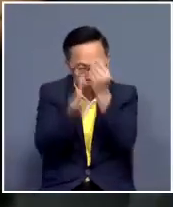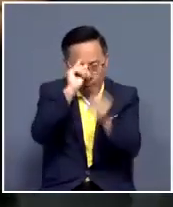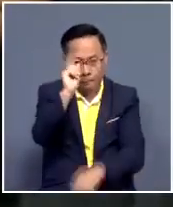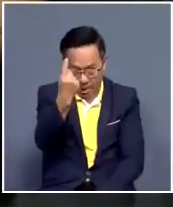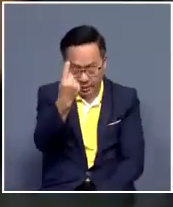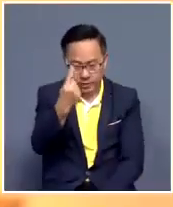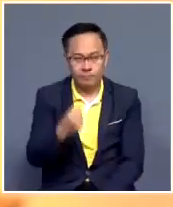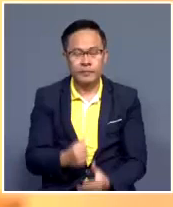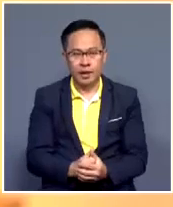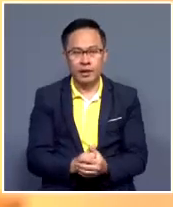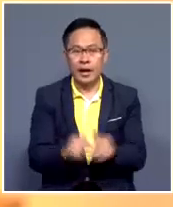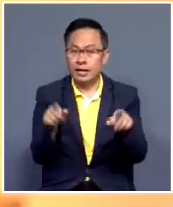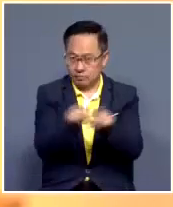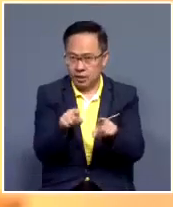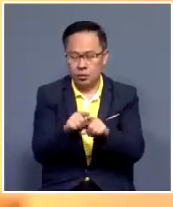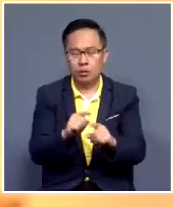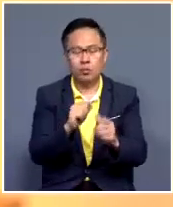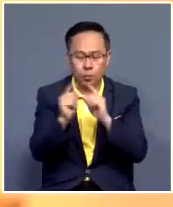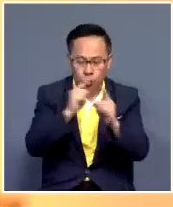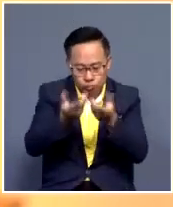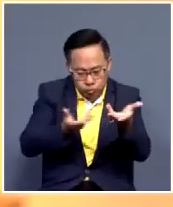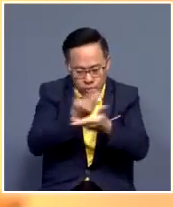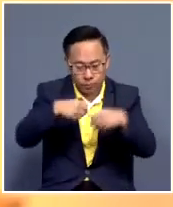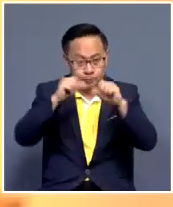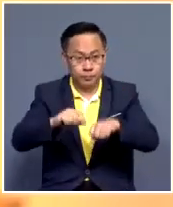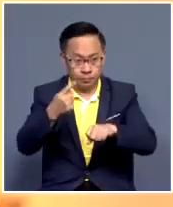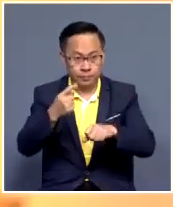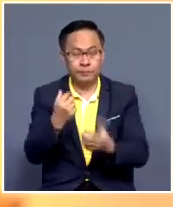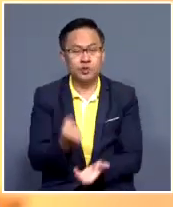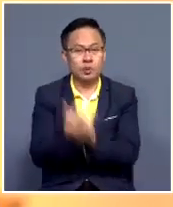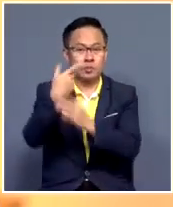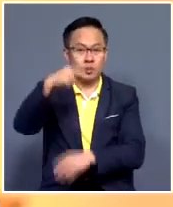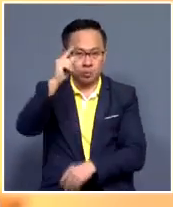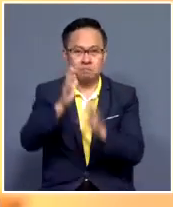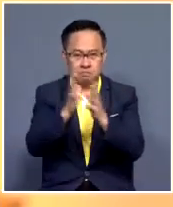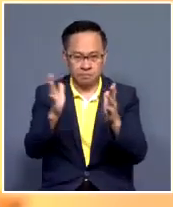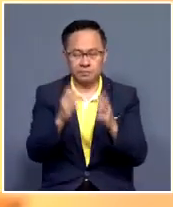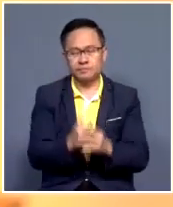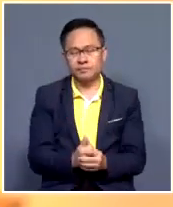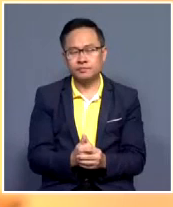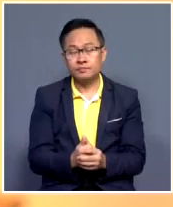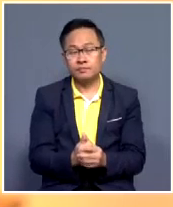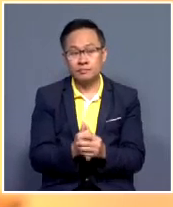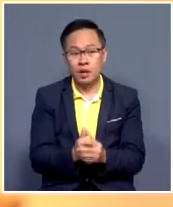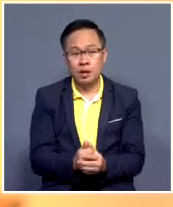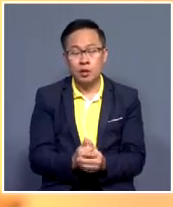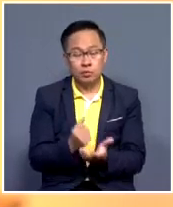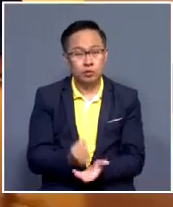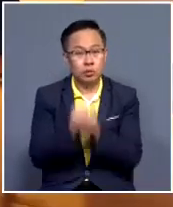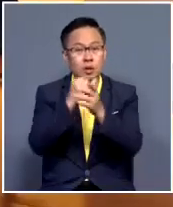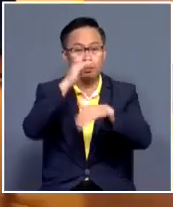ราบังคับว่าจะต้องคุยกันแล้วมาทำตรงนี้ใหม่ซึ่งผมเชื่อว่าจะเป็นประโยชน์อย่างมากนะครับในการที่จะยกระ